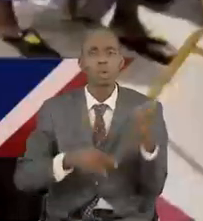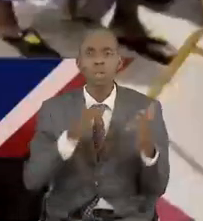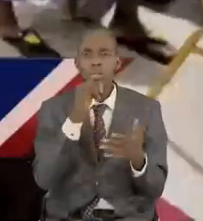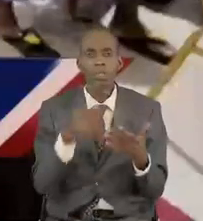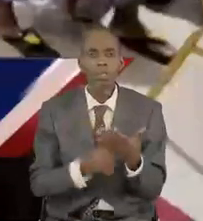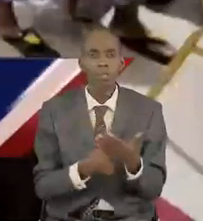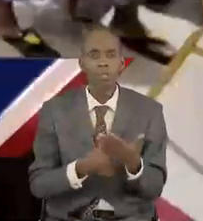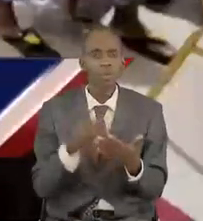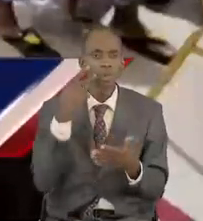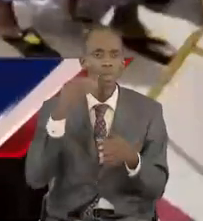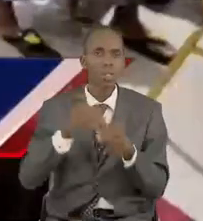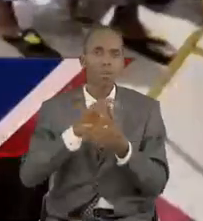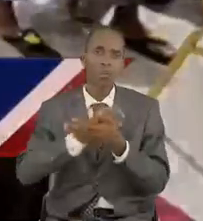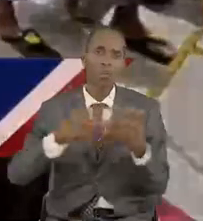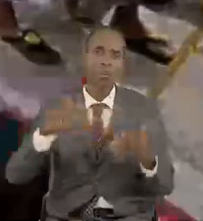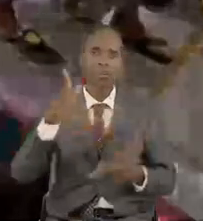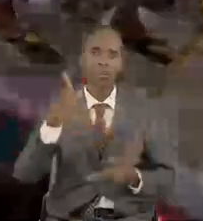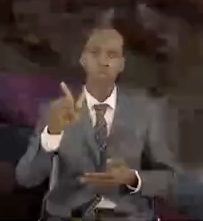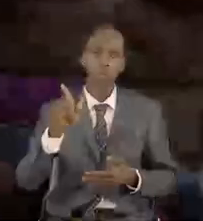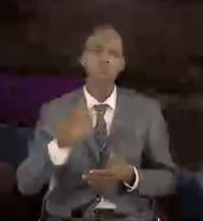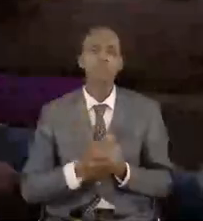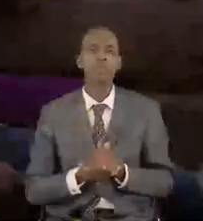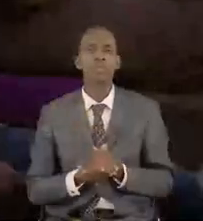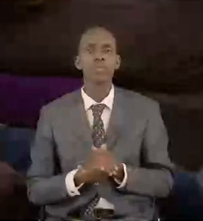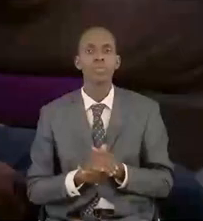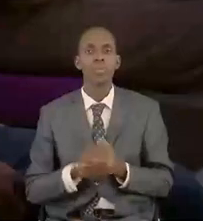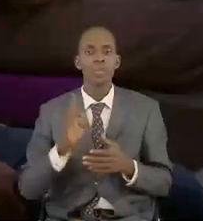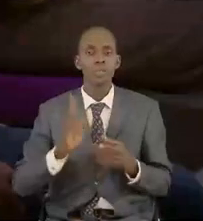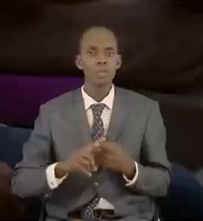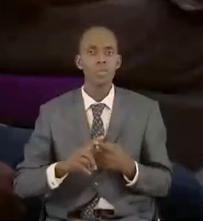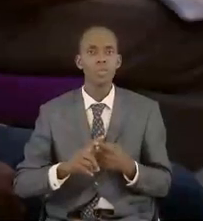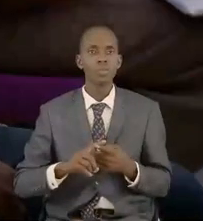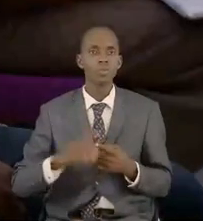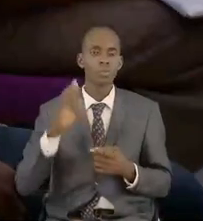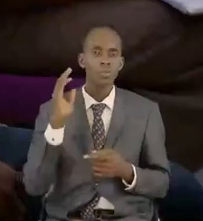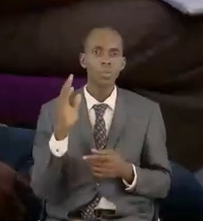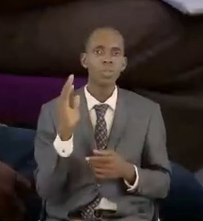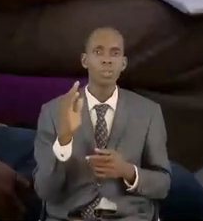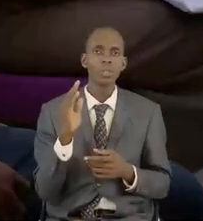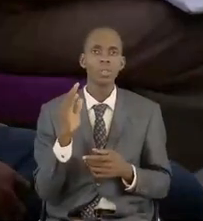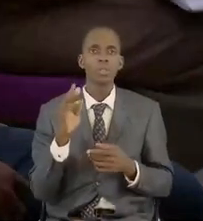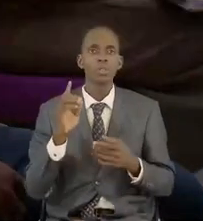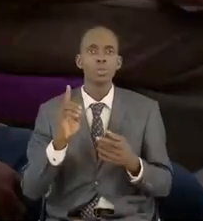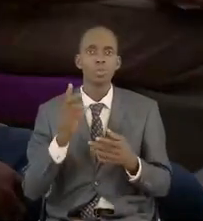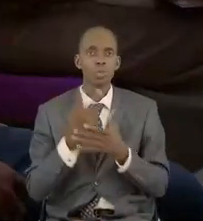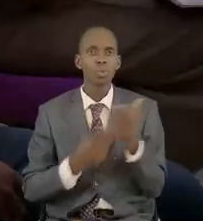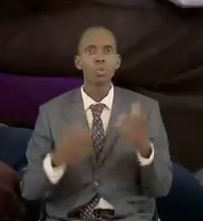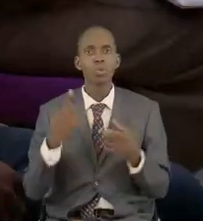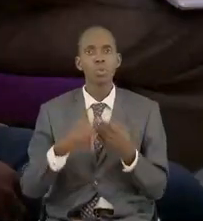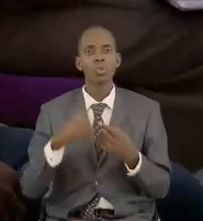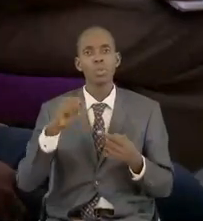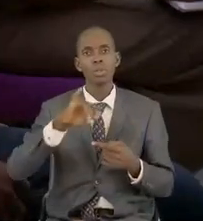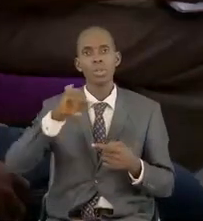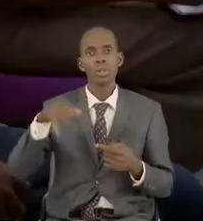versé 21 annonça aux juifs et aux Grecs